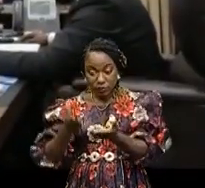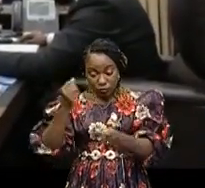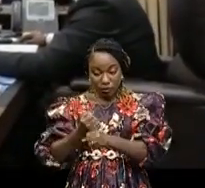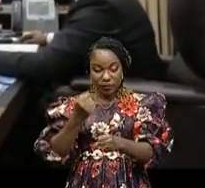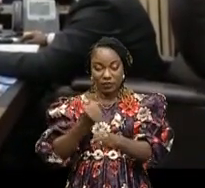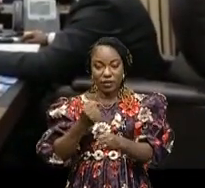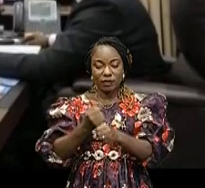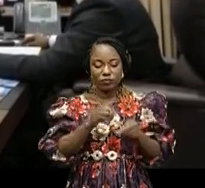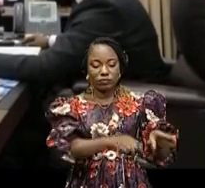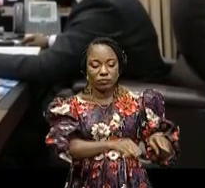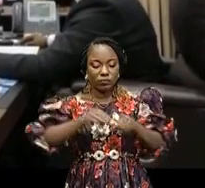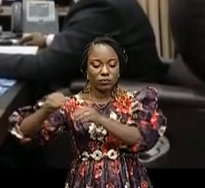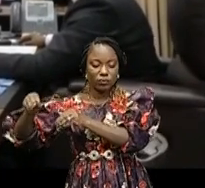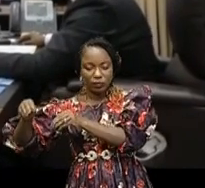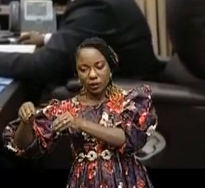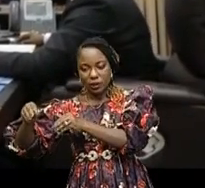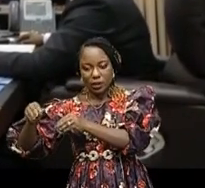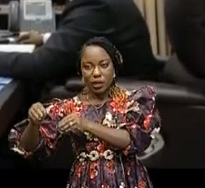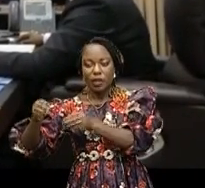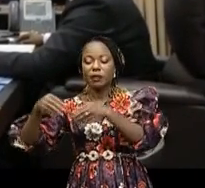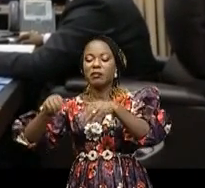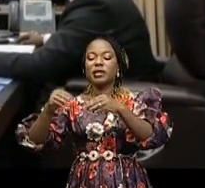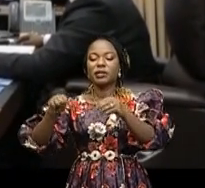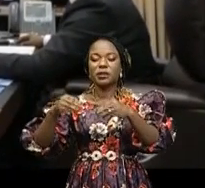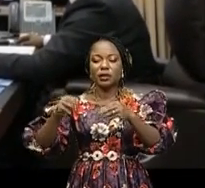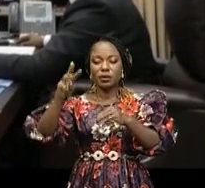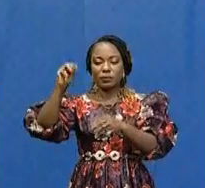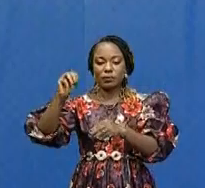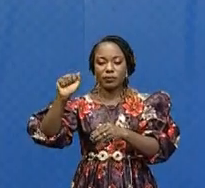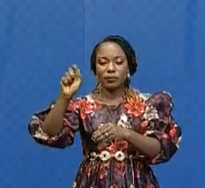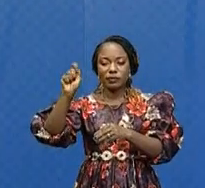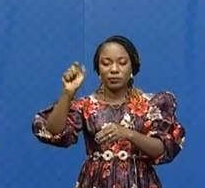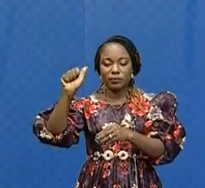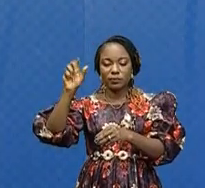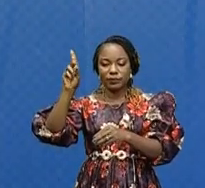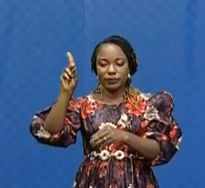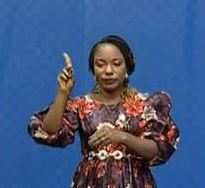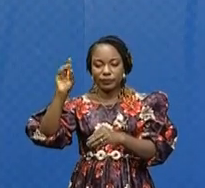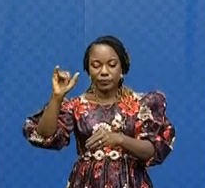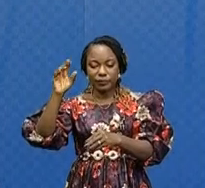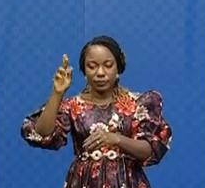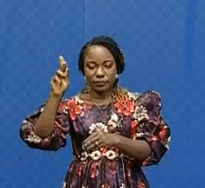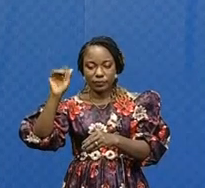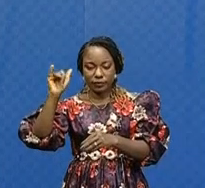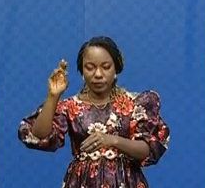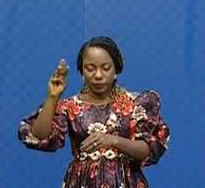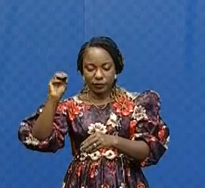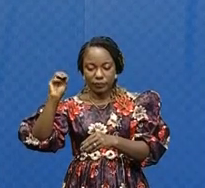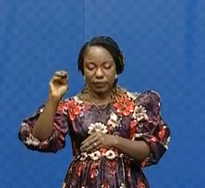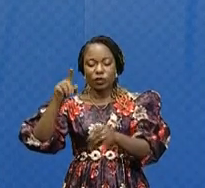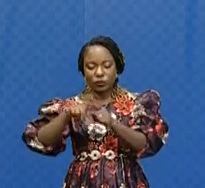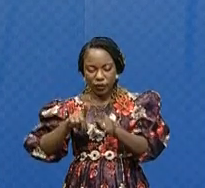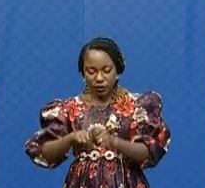la délocalisation et à la modernisation du marché des Matadi-Kibala. Les conclusions sont attendues dans le prochain jour.